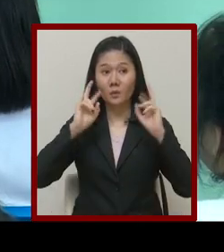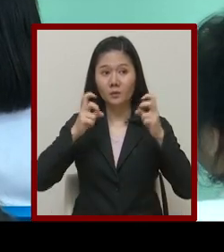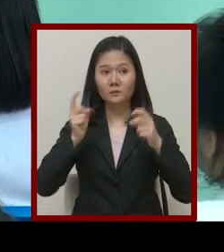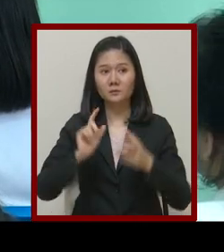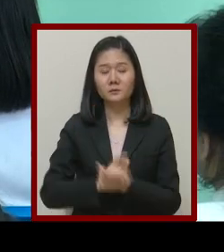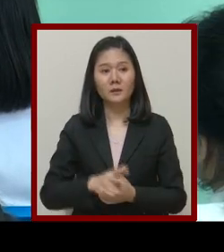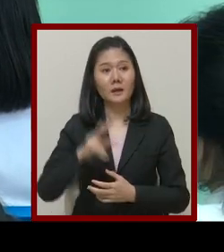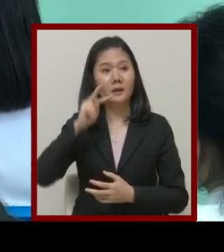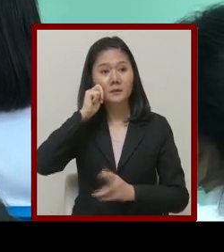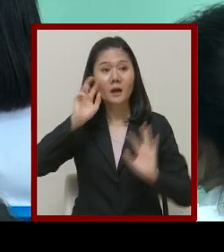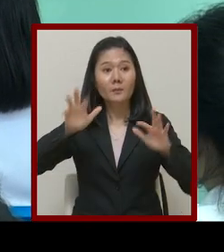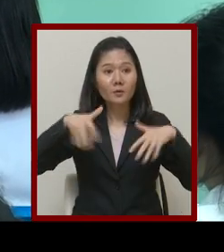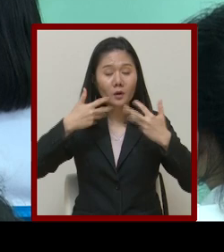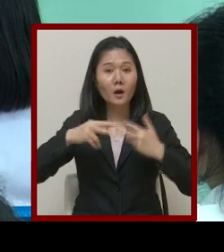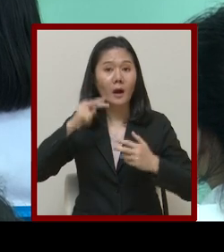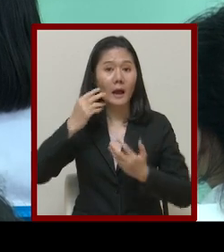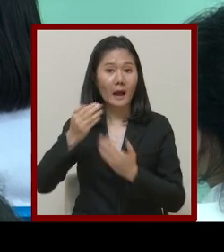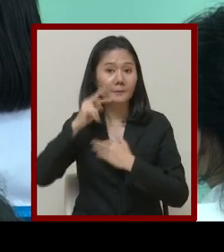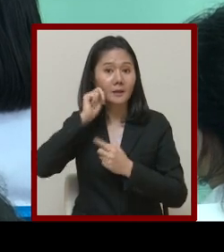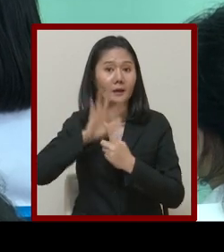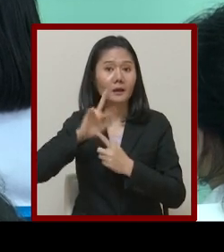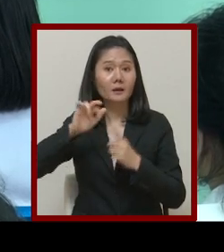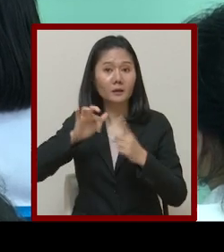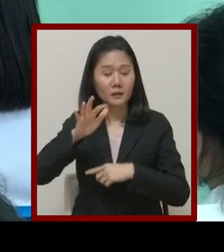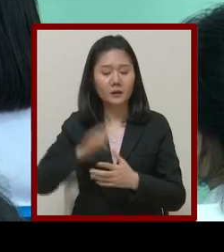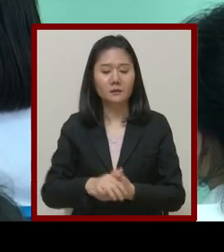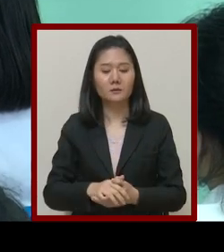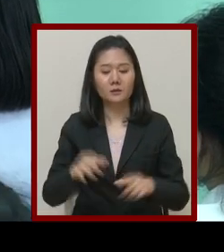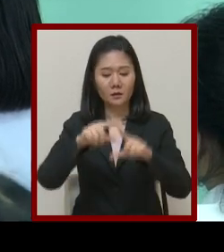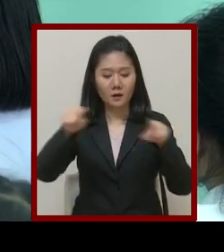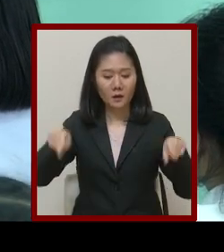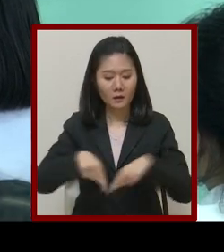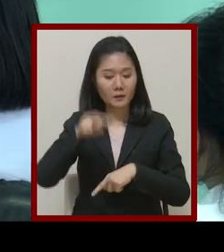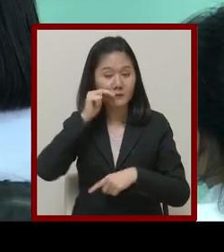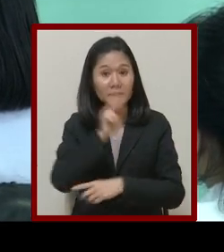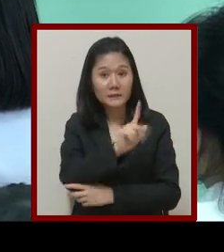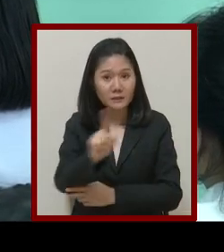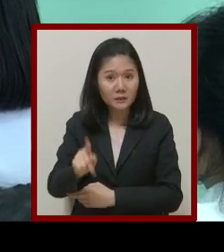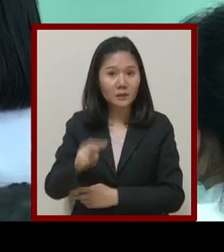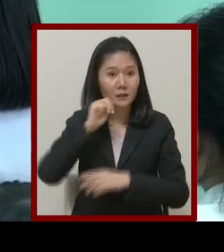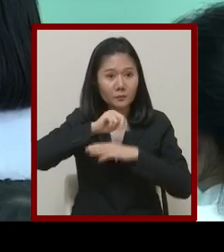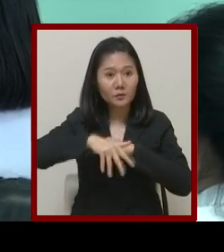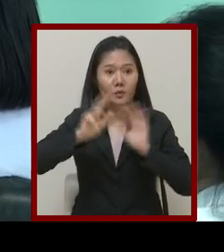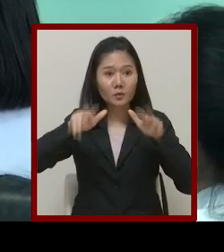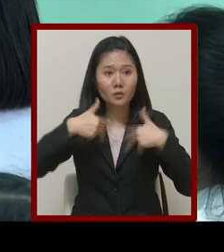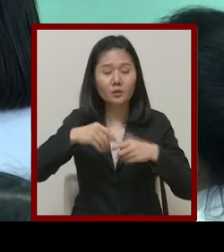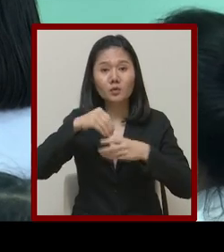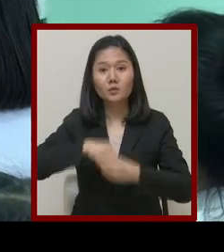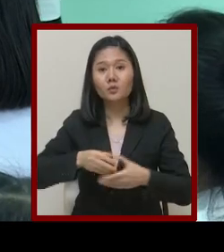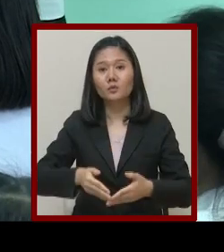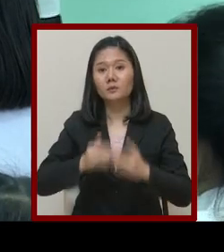ข้อน้ำพุร้อนและอ่างน้ำแร่ค่ะสามมรกตและน้ำตกร้อนนะคะที่